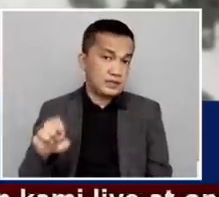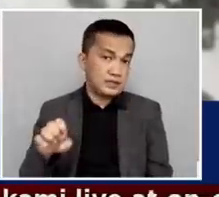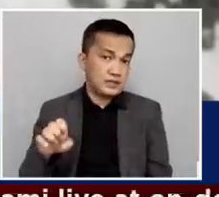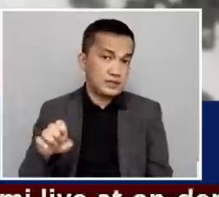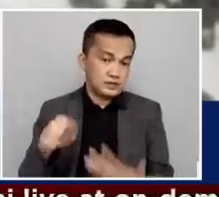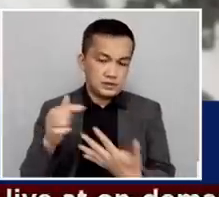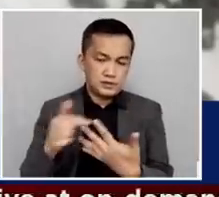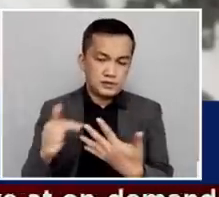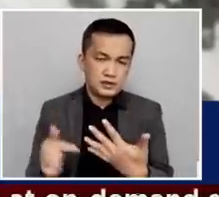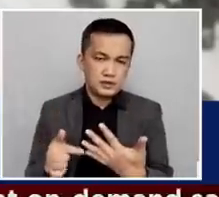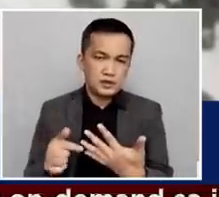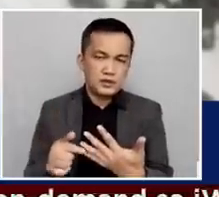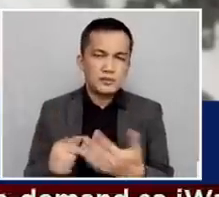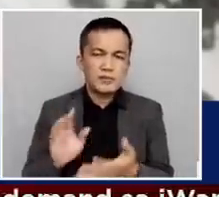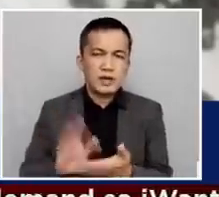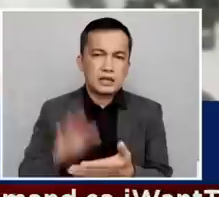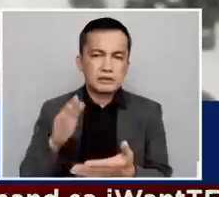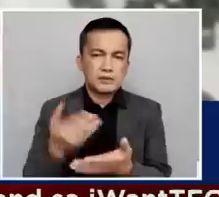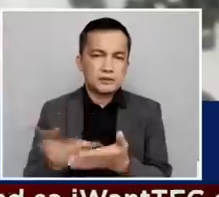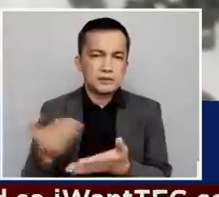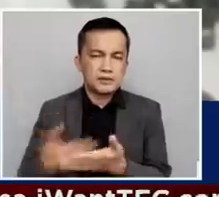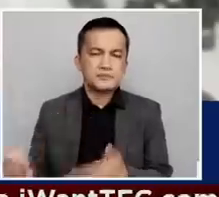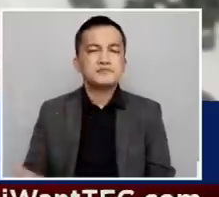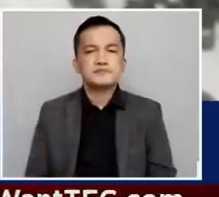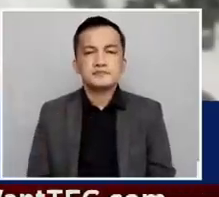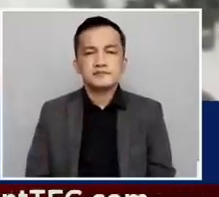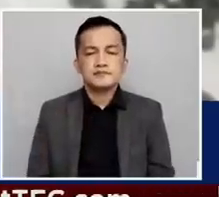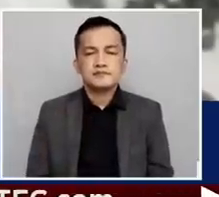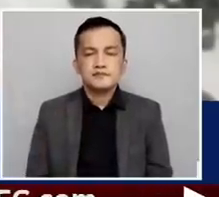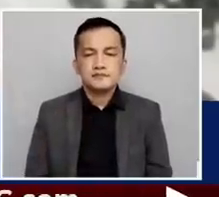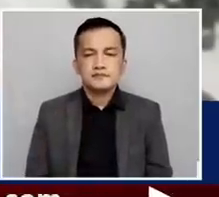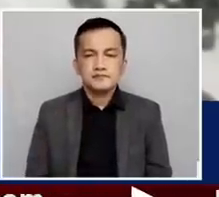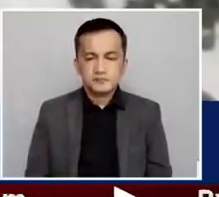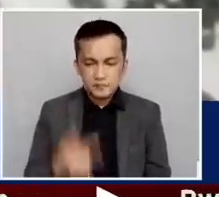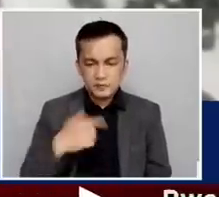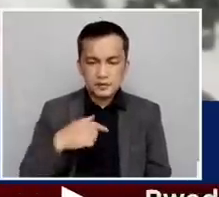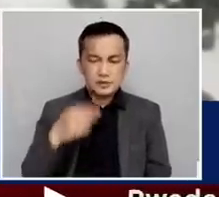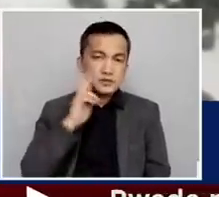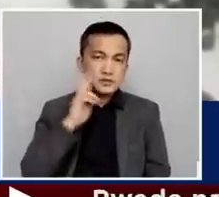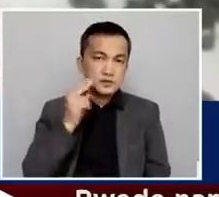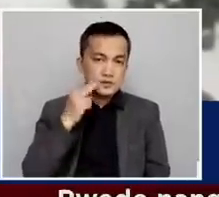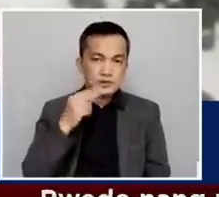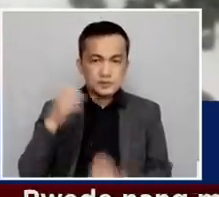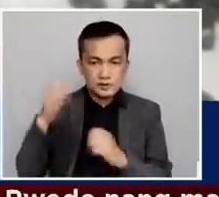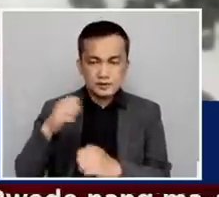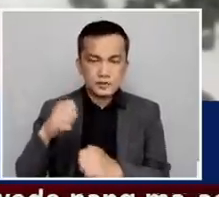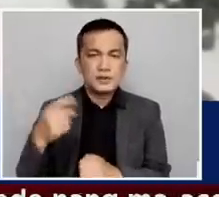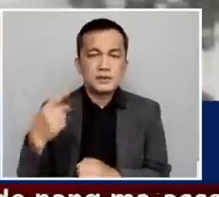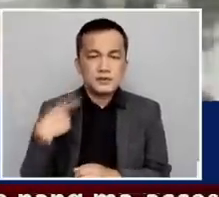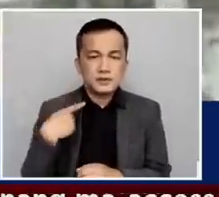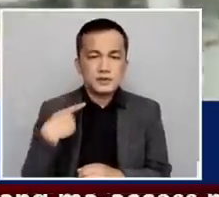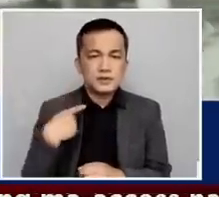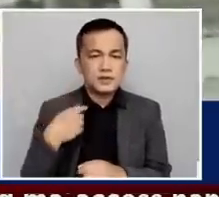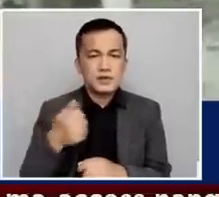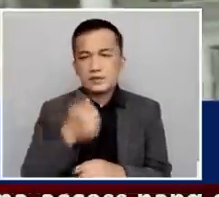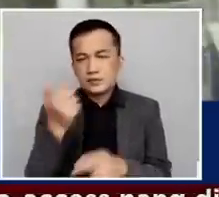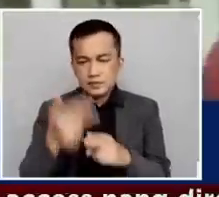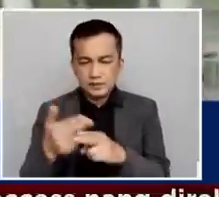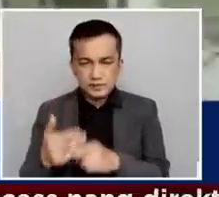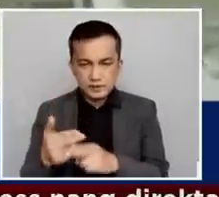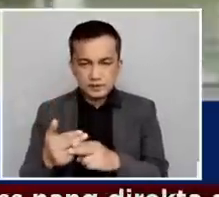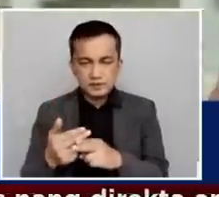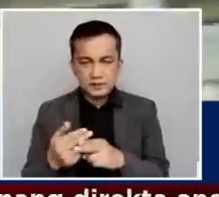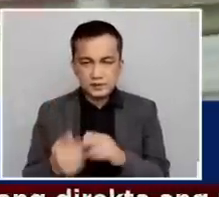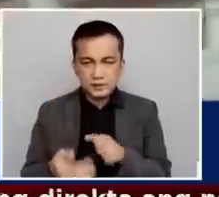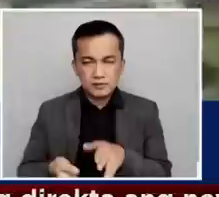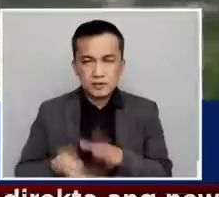pang overpriced procurements. Umaasa rin si Ontiveros na may iba pang pangalang lilitaw sa investigasyon at hindi lang